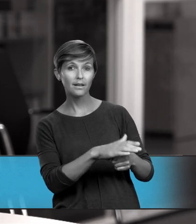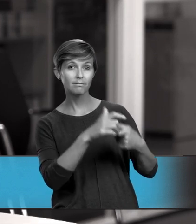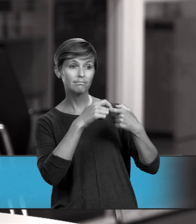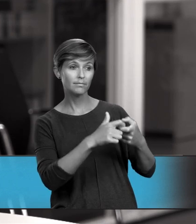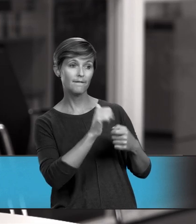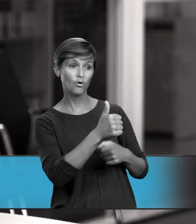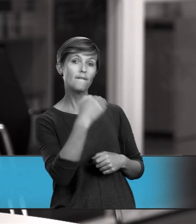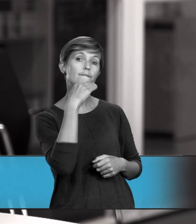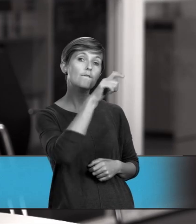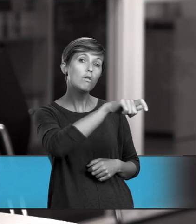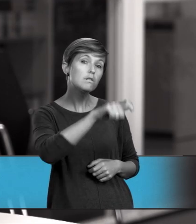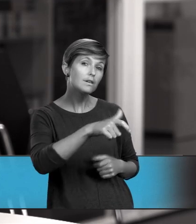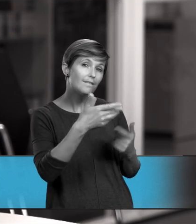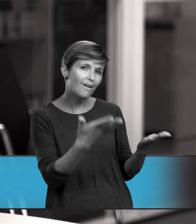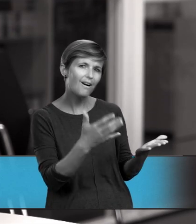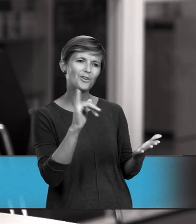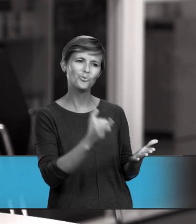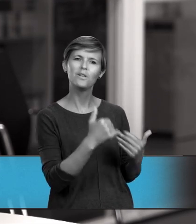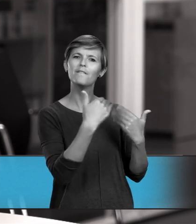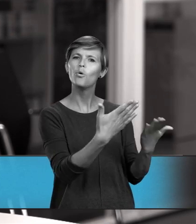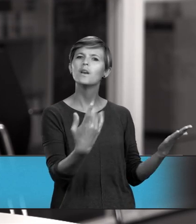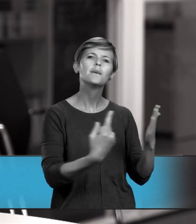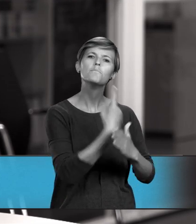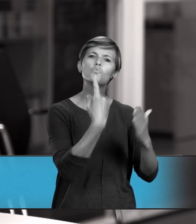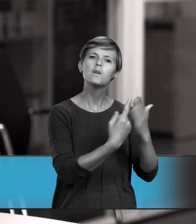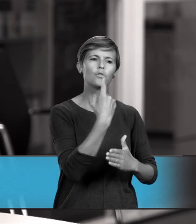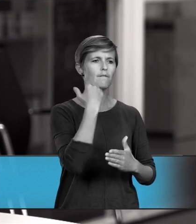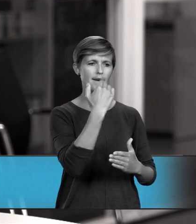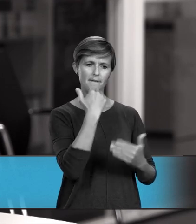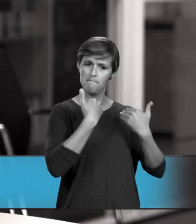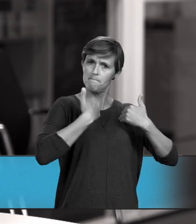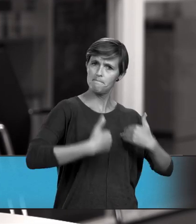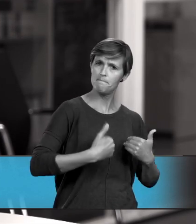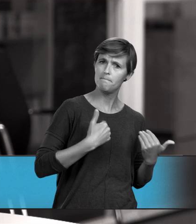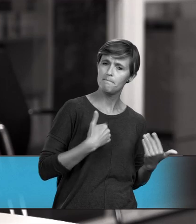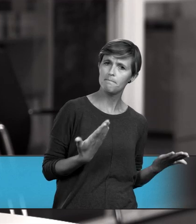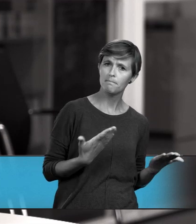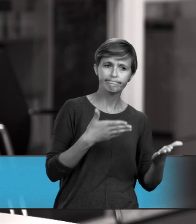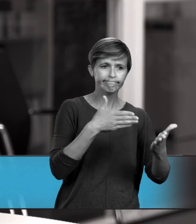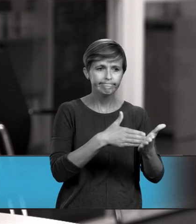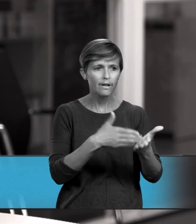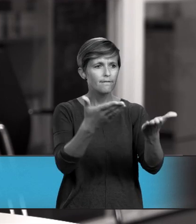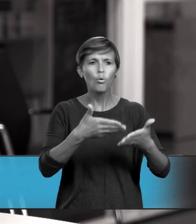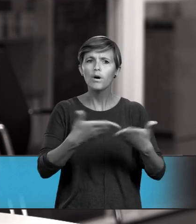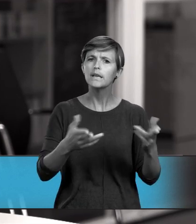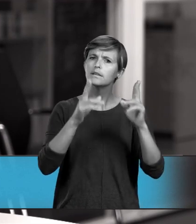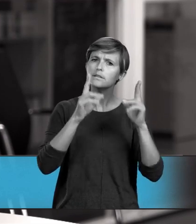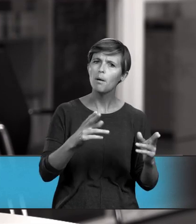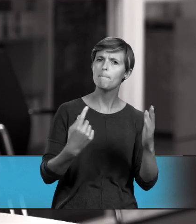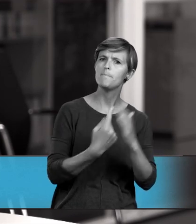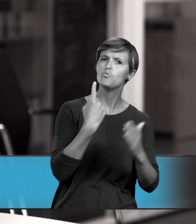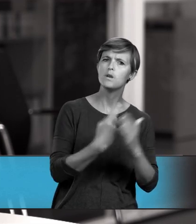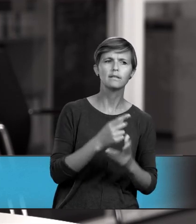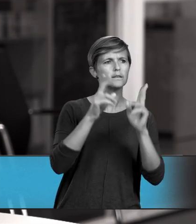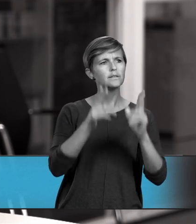for folk, det handler jo om at du ikke får muligheten til å være den du er. At du ikke får de samme